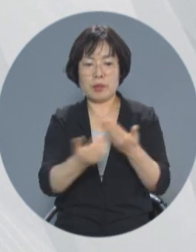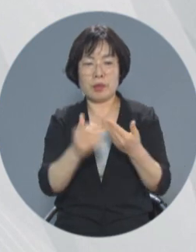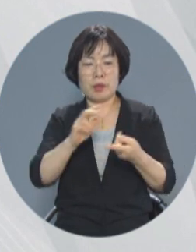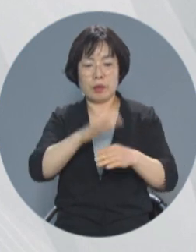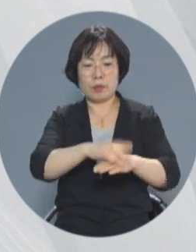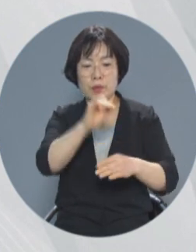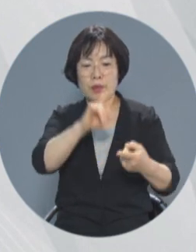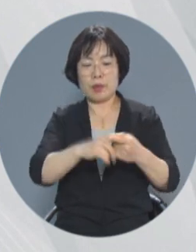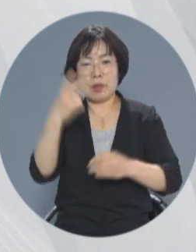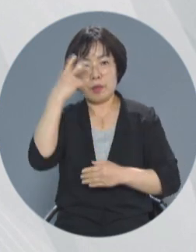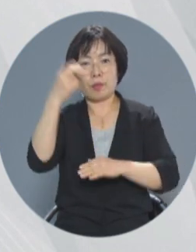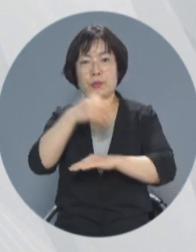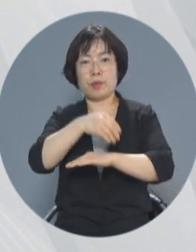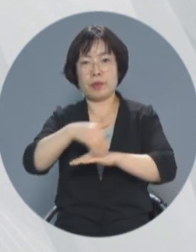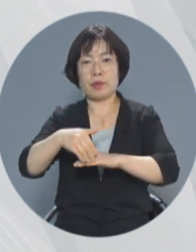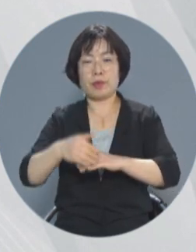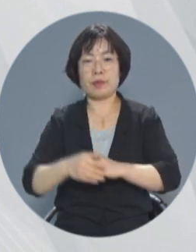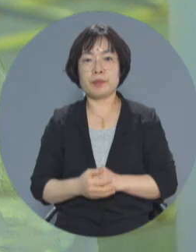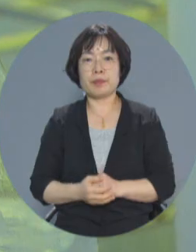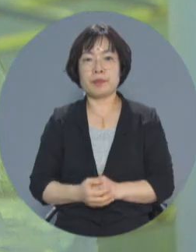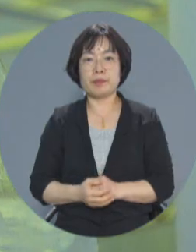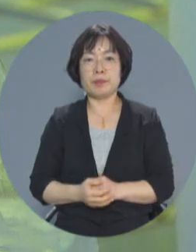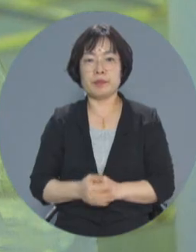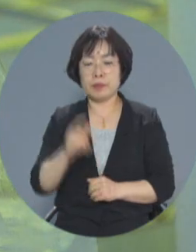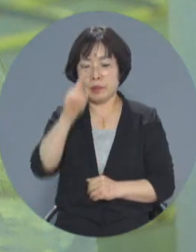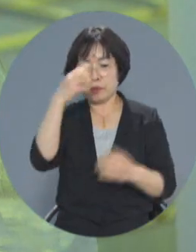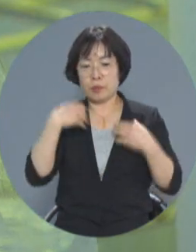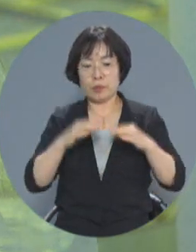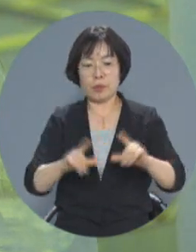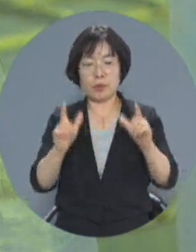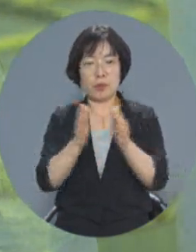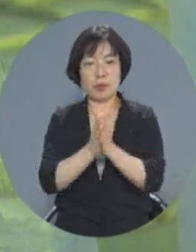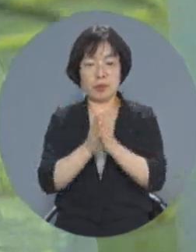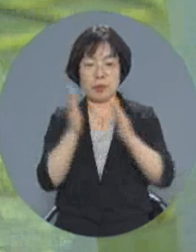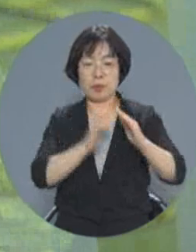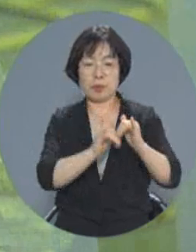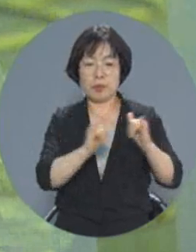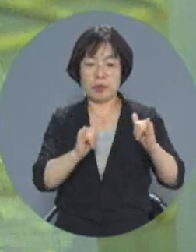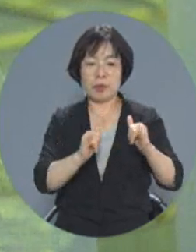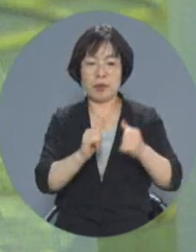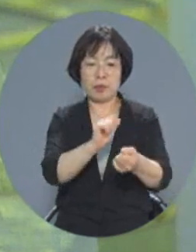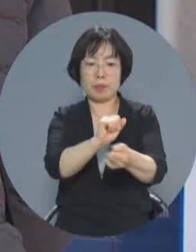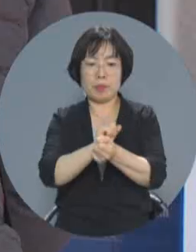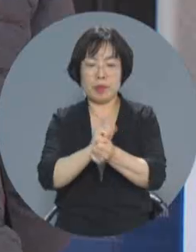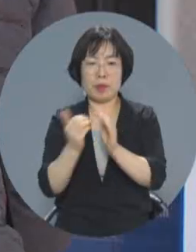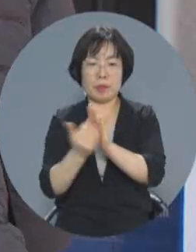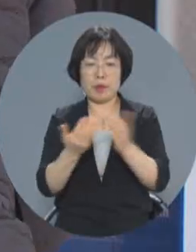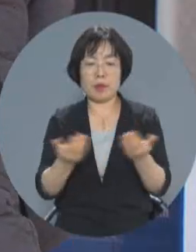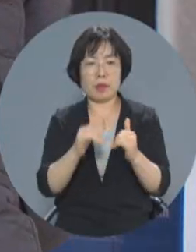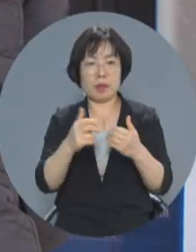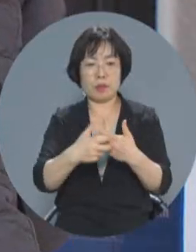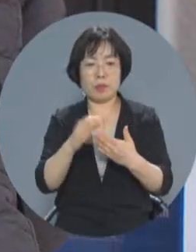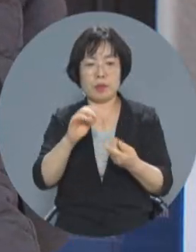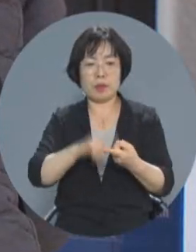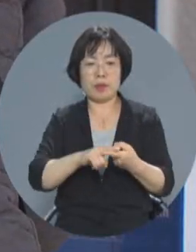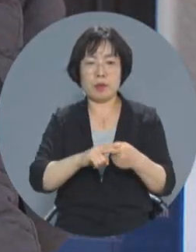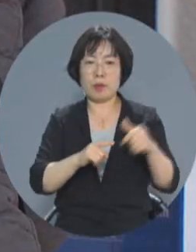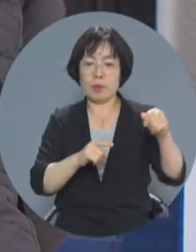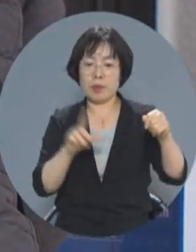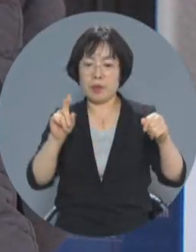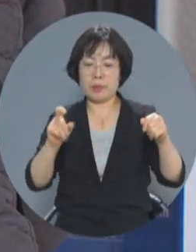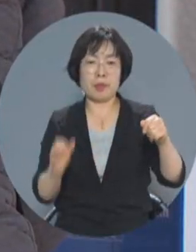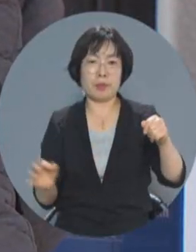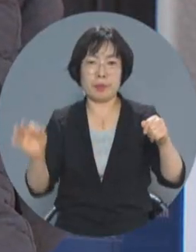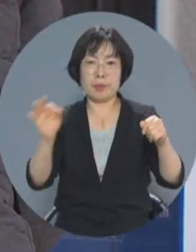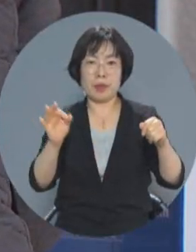대해 검토할 계획이라고 밝혔습니다. 정부는 올해부터 공무원들의 감염병 대응 의료 업무 수당을 월 5만 원에서 10만